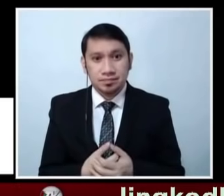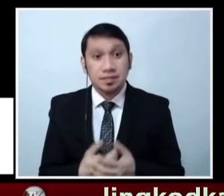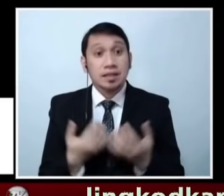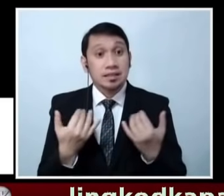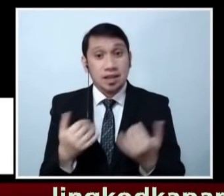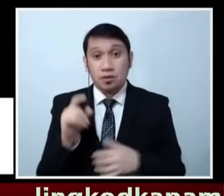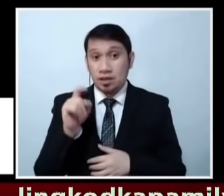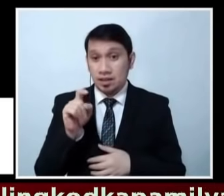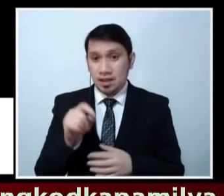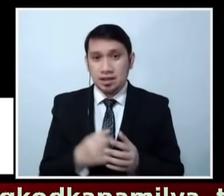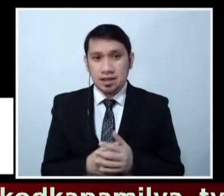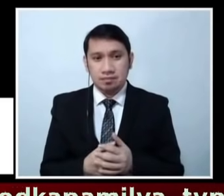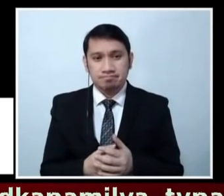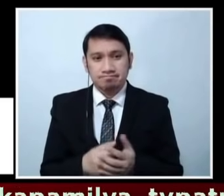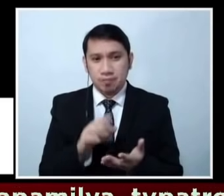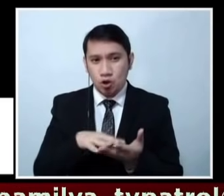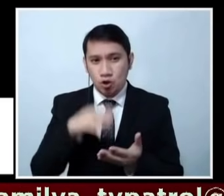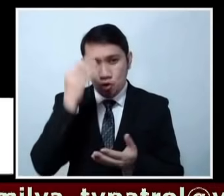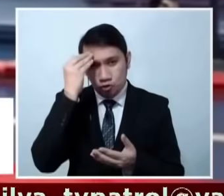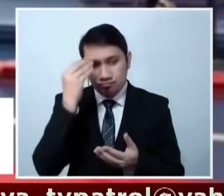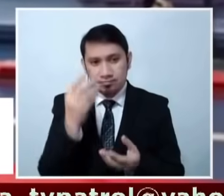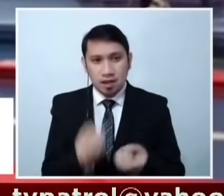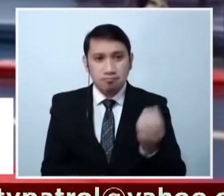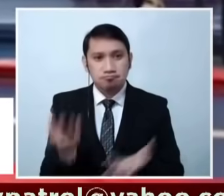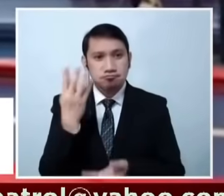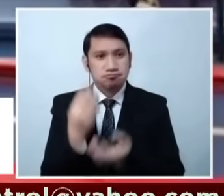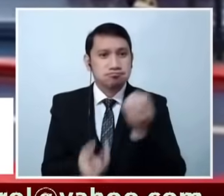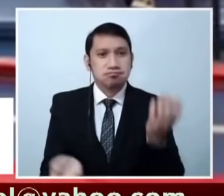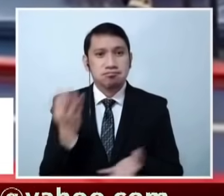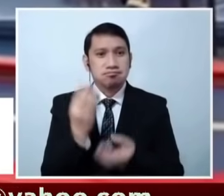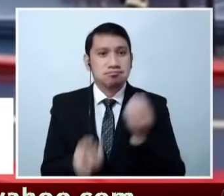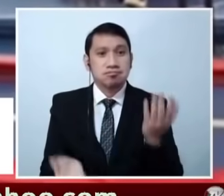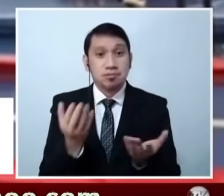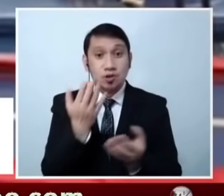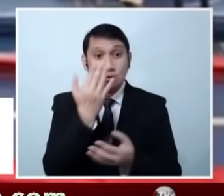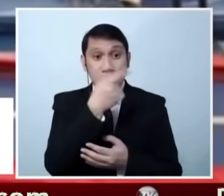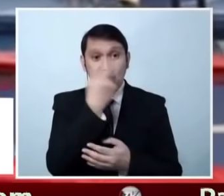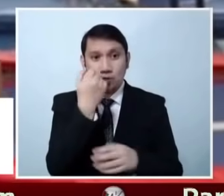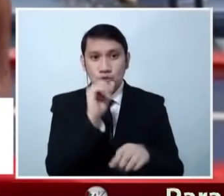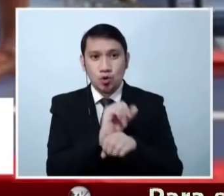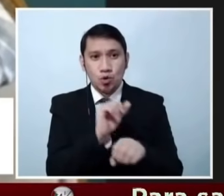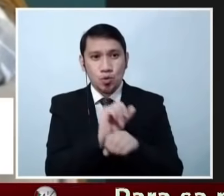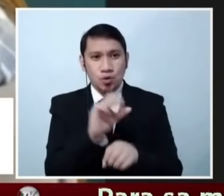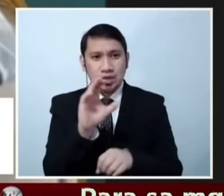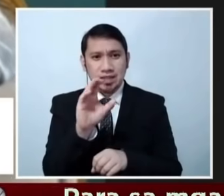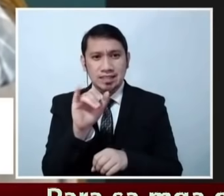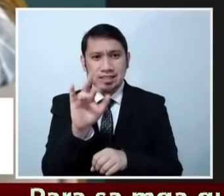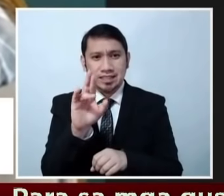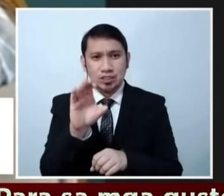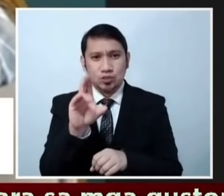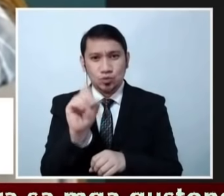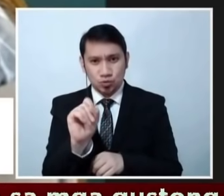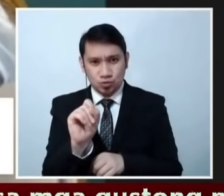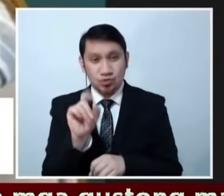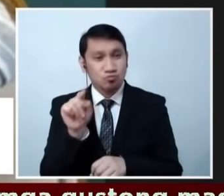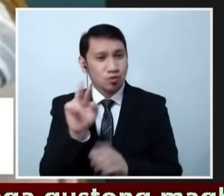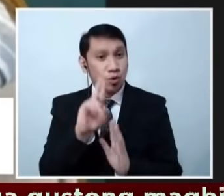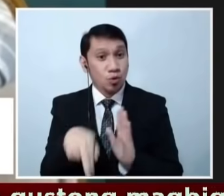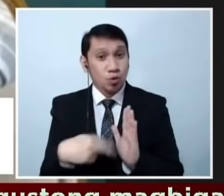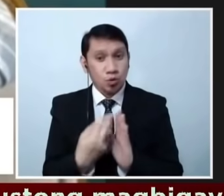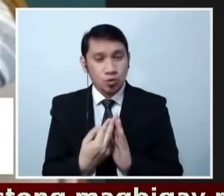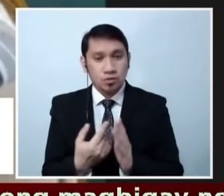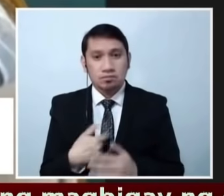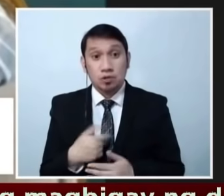Kinailangan din niyang mag-aral ng juggling dahil nagtatrabaho sa circus ang kanyang papel. When I finally flew to